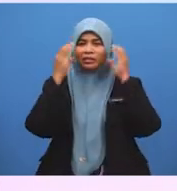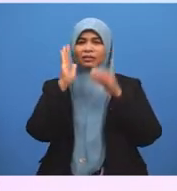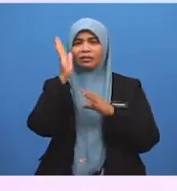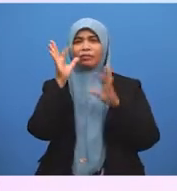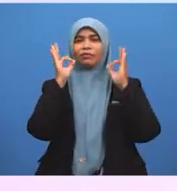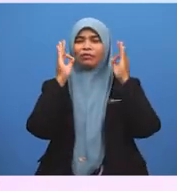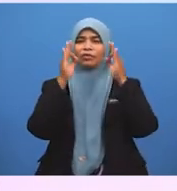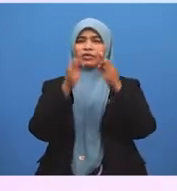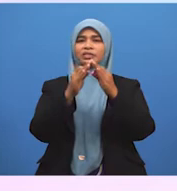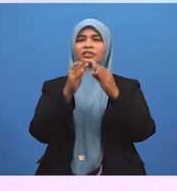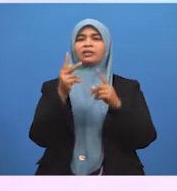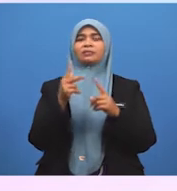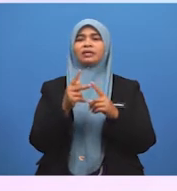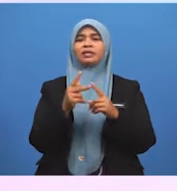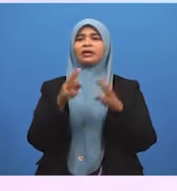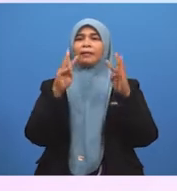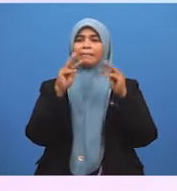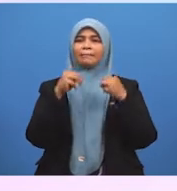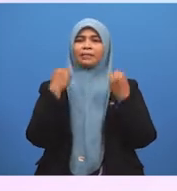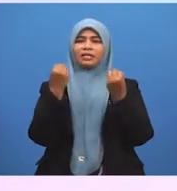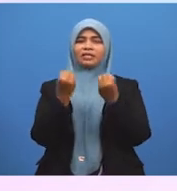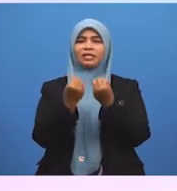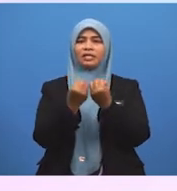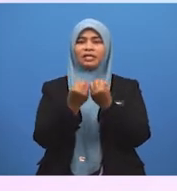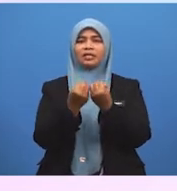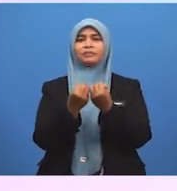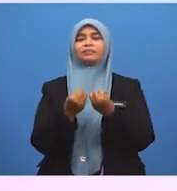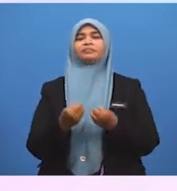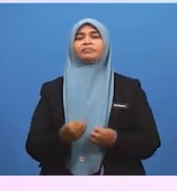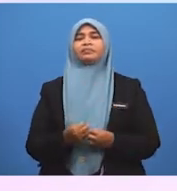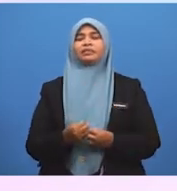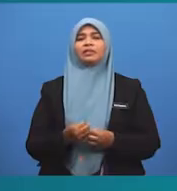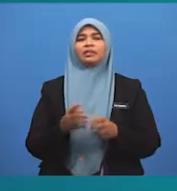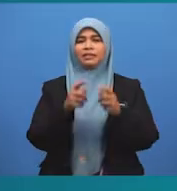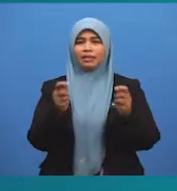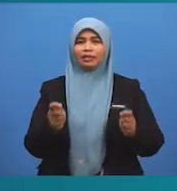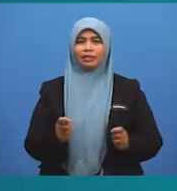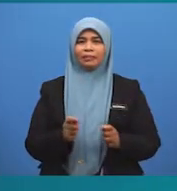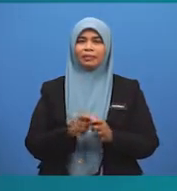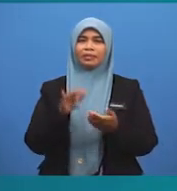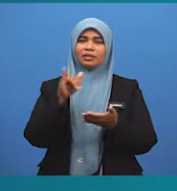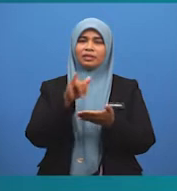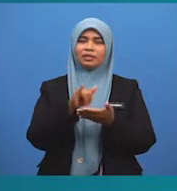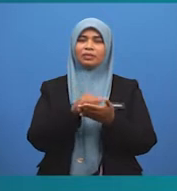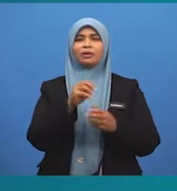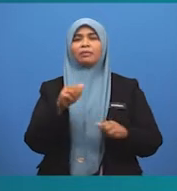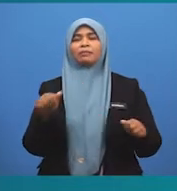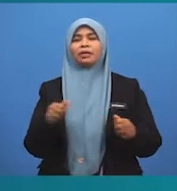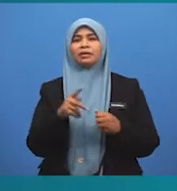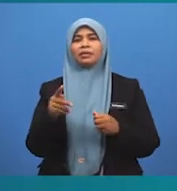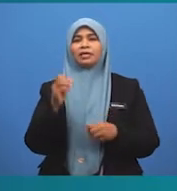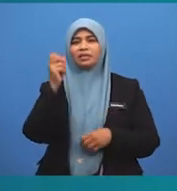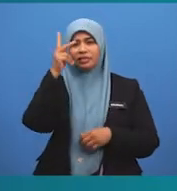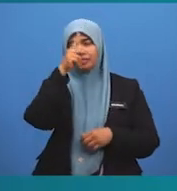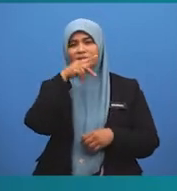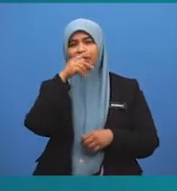fokuskan kepada masyarakat setempat, iaitu mengamalkan